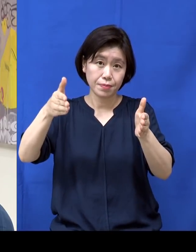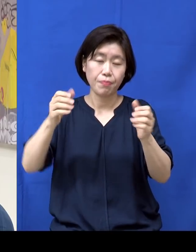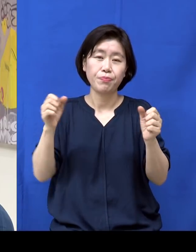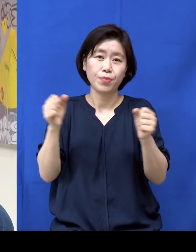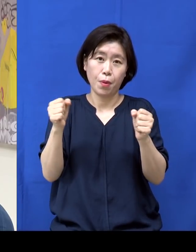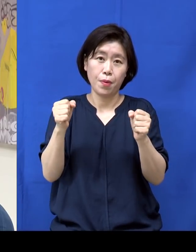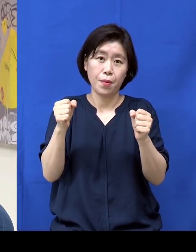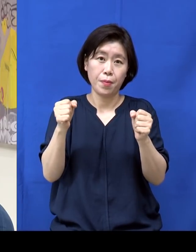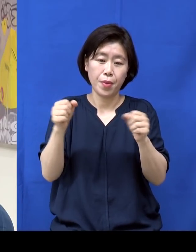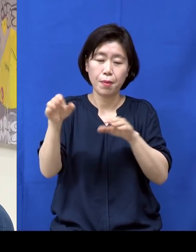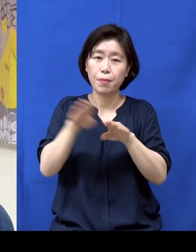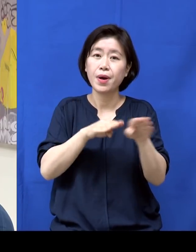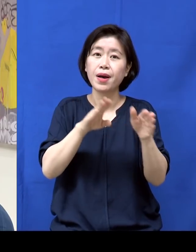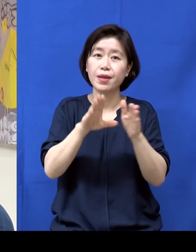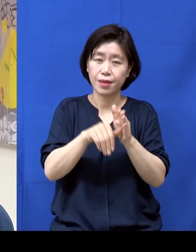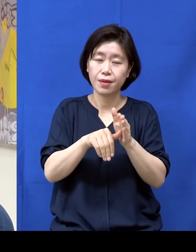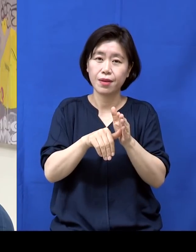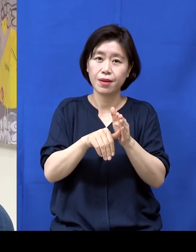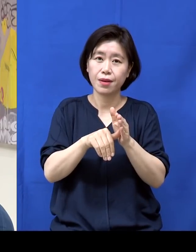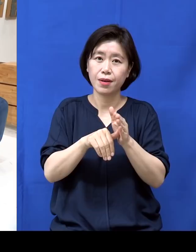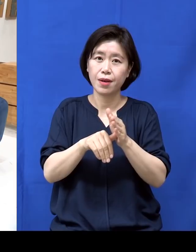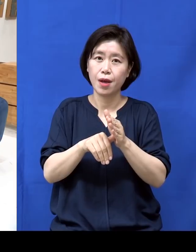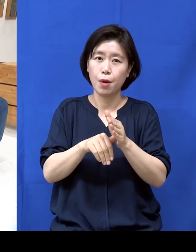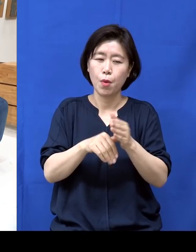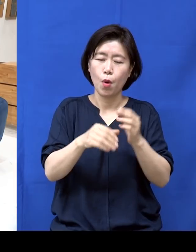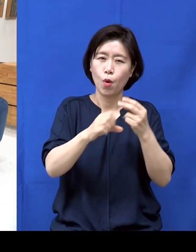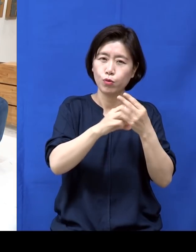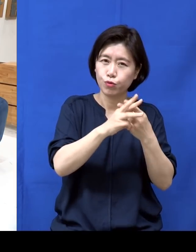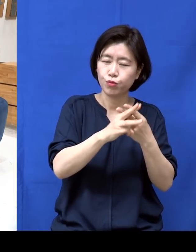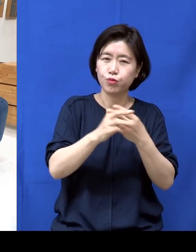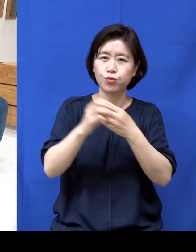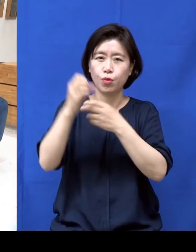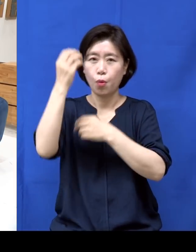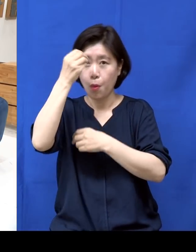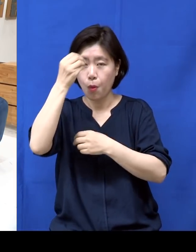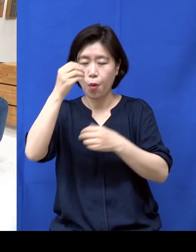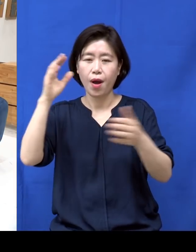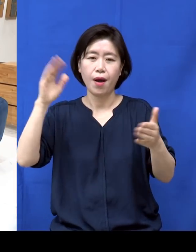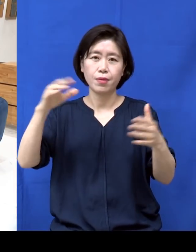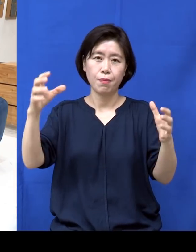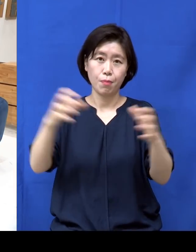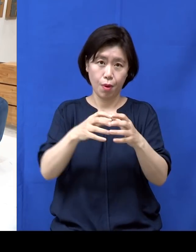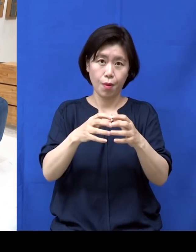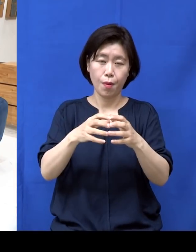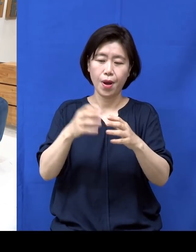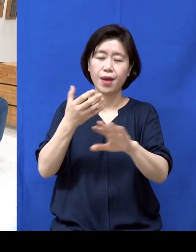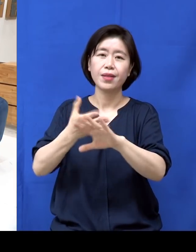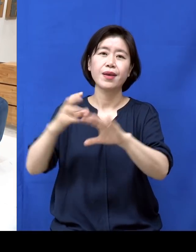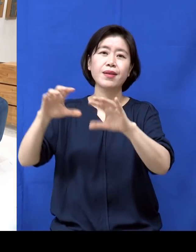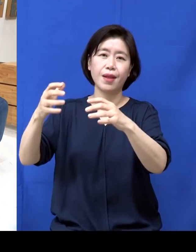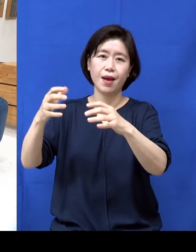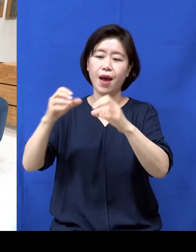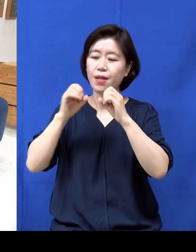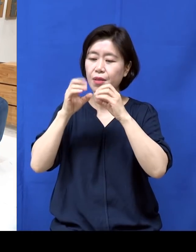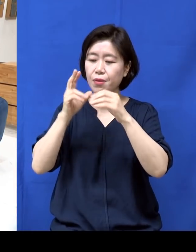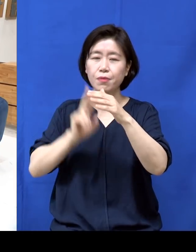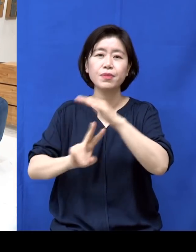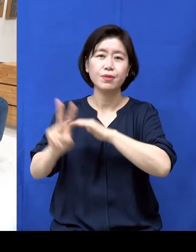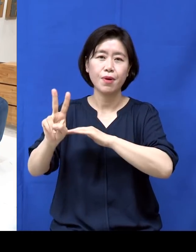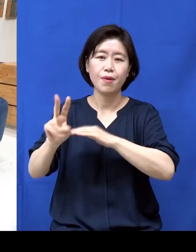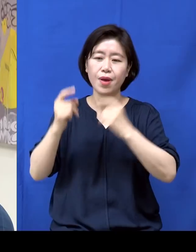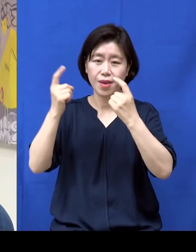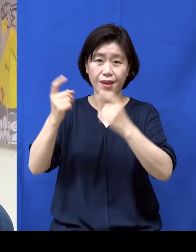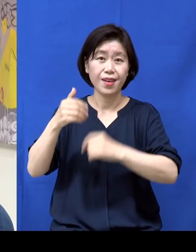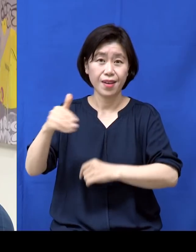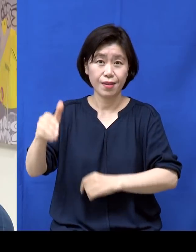이제 교회에서 모아서 간 비전 트립. 보통 이제 해외 선교사님 계시니까 그곳으로 훈련을 보내는 활동들이